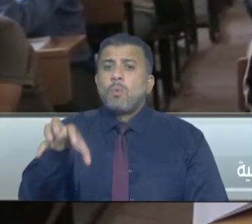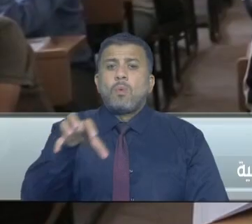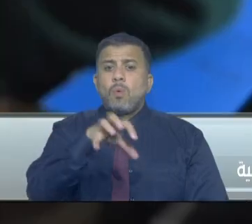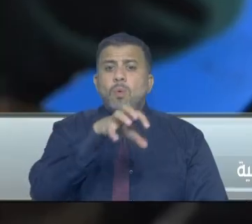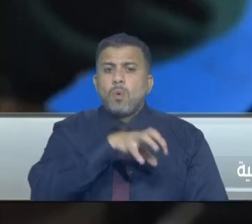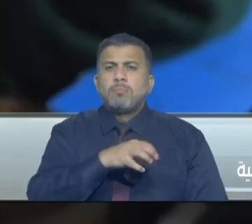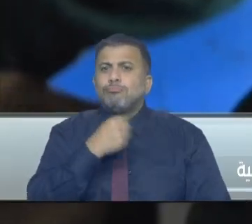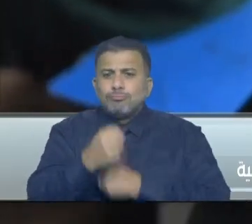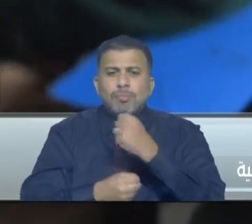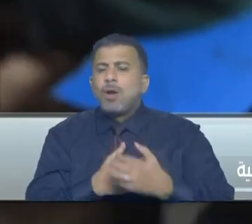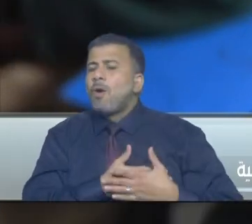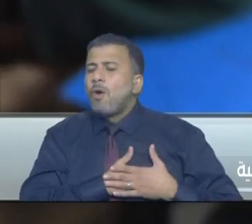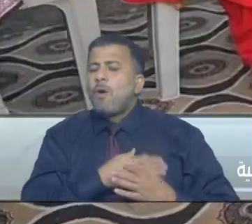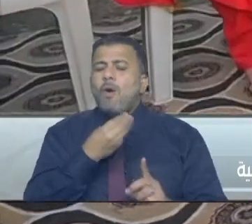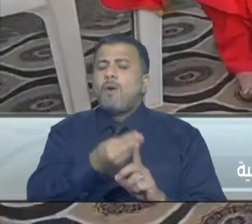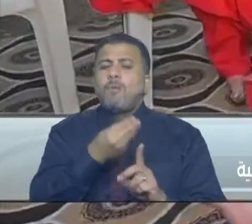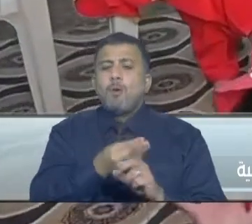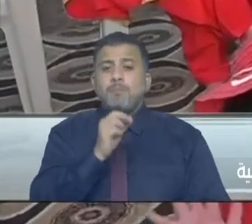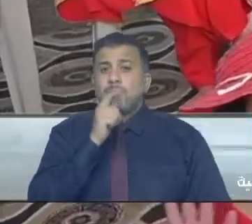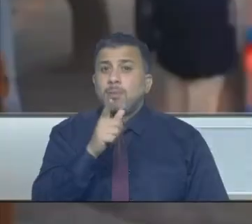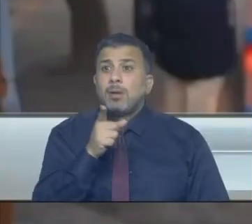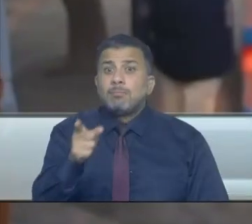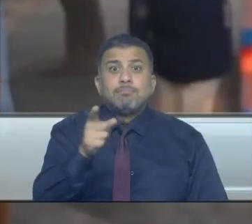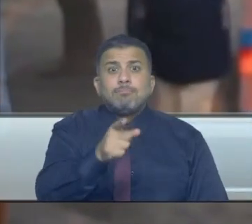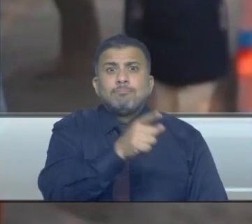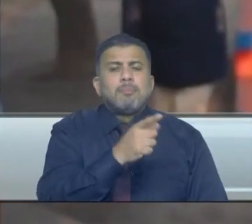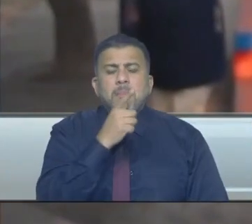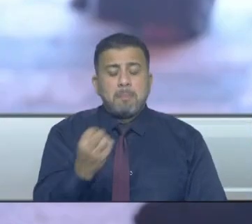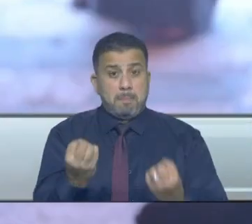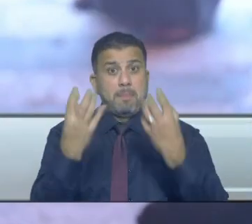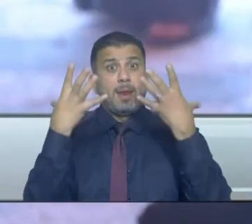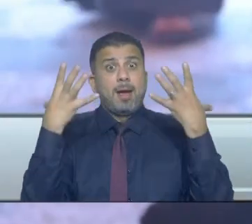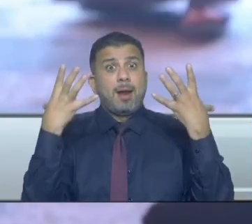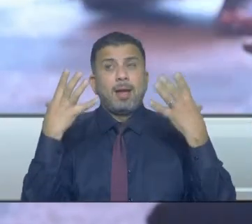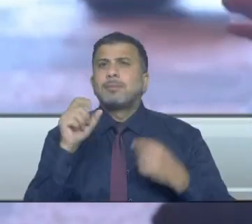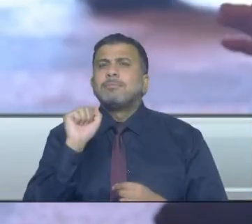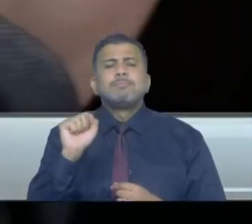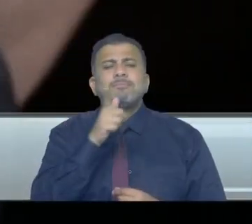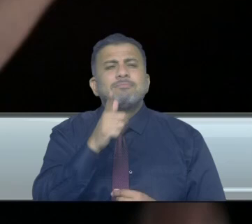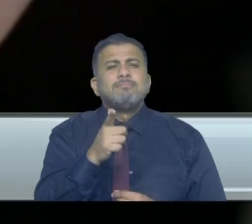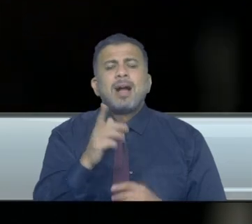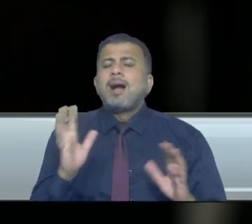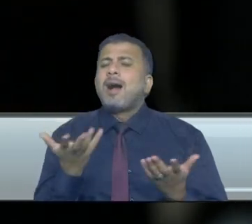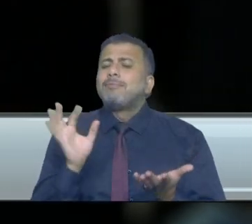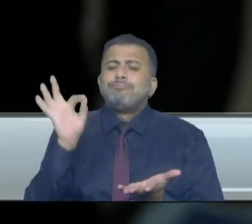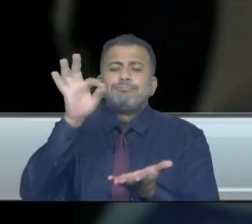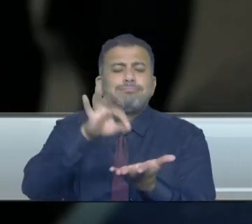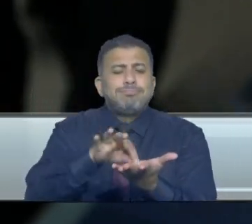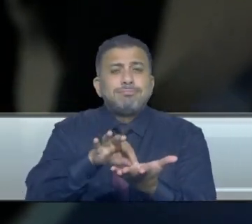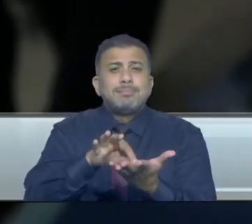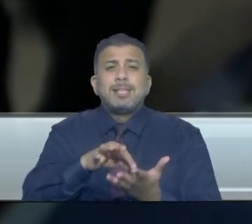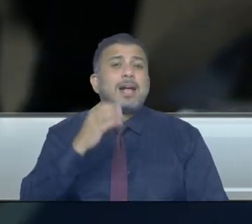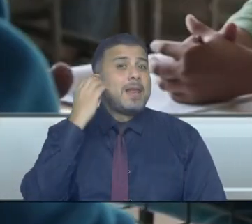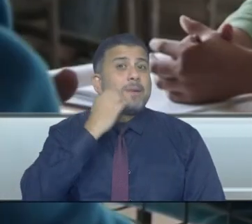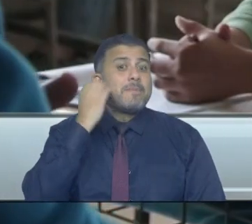رسل يلهجون بحبها ويكونون لها وبها منارات ضياء سامقة أينما حلت، تكون